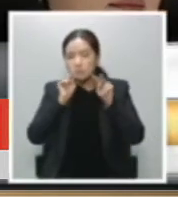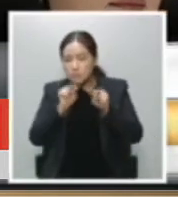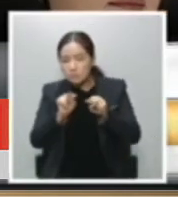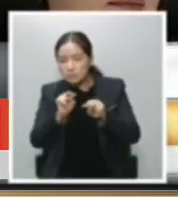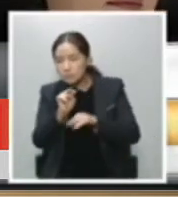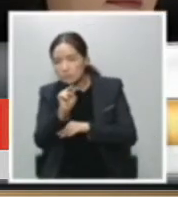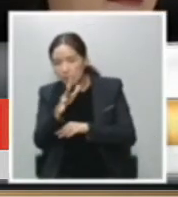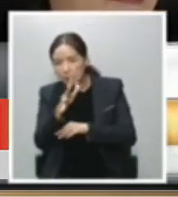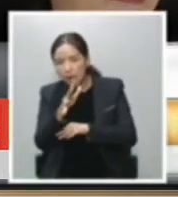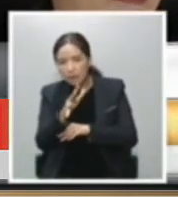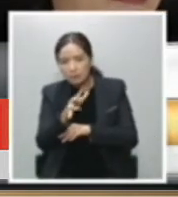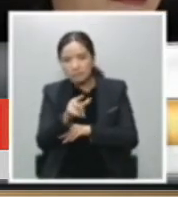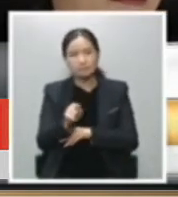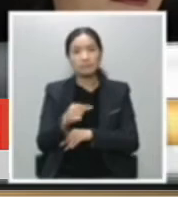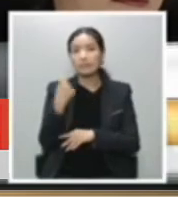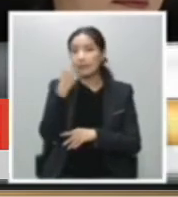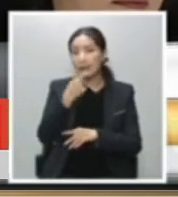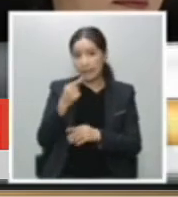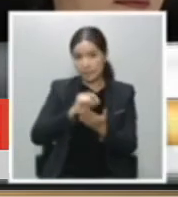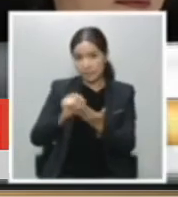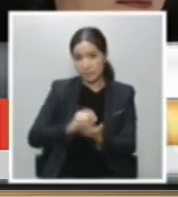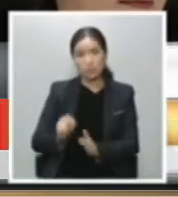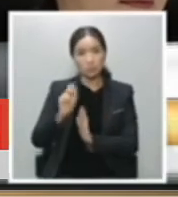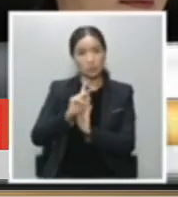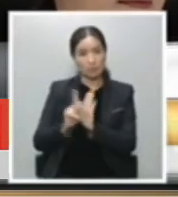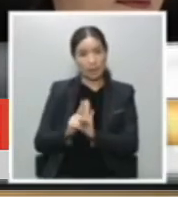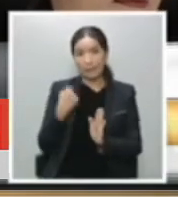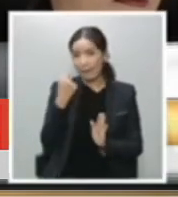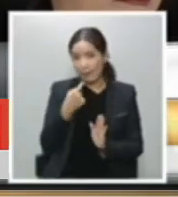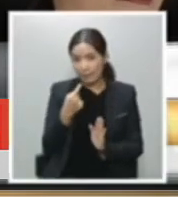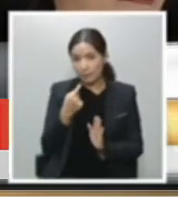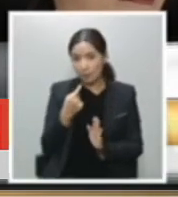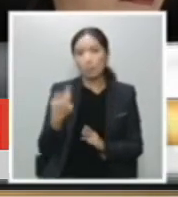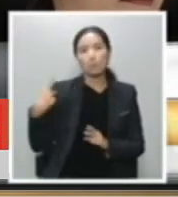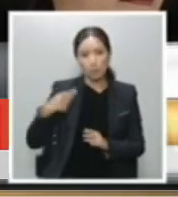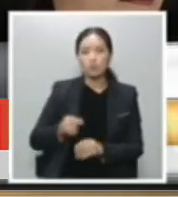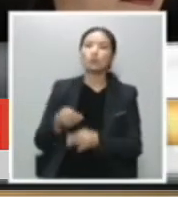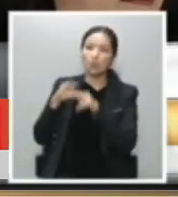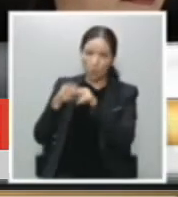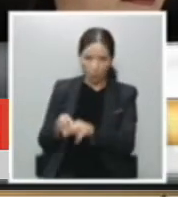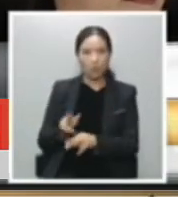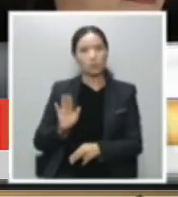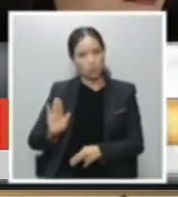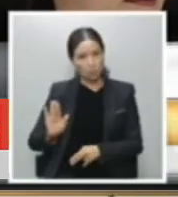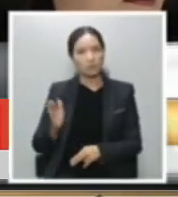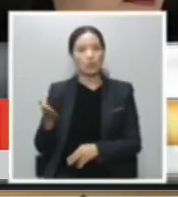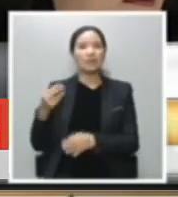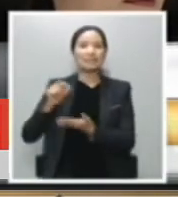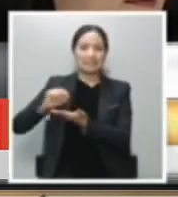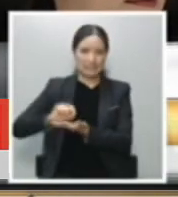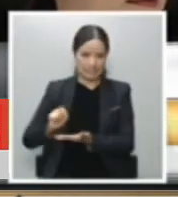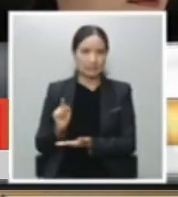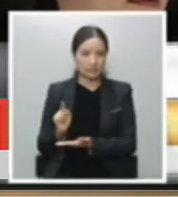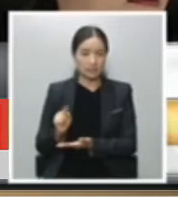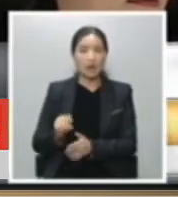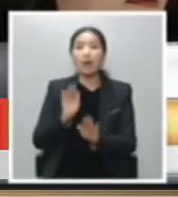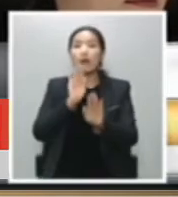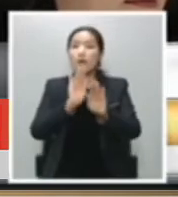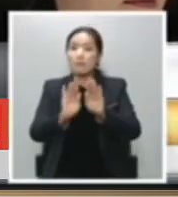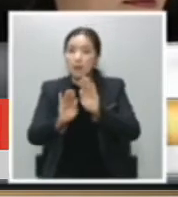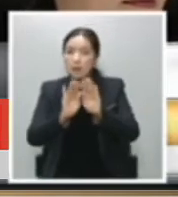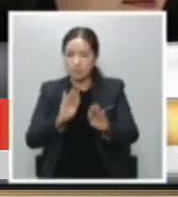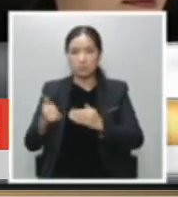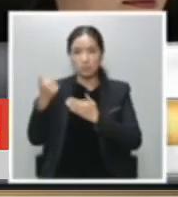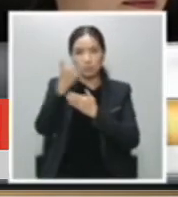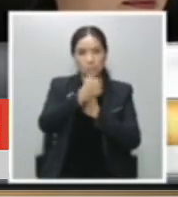นชั้นใดออกกฎหมายก็เพื่อชนชั้นนั้นนี่เป็นเรื่องจริงเลยทีเดียวค่ะเปรียบเทียบกับประเทศที่เป็